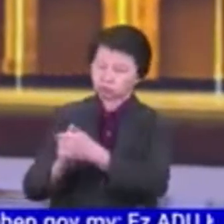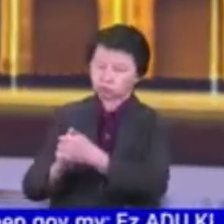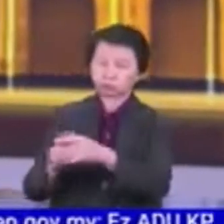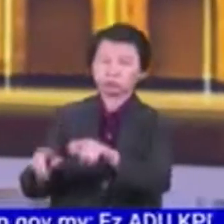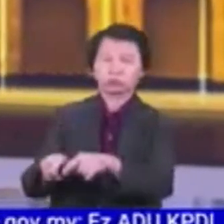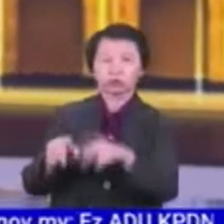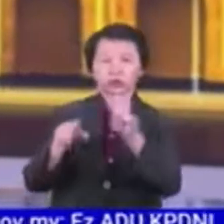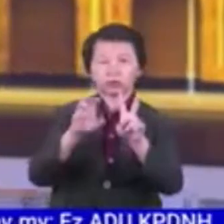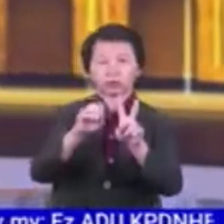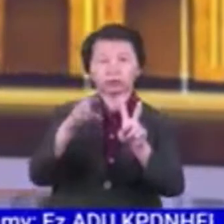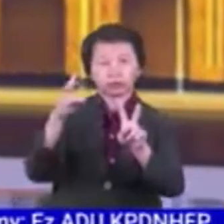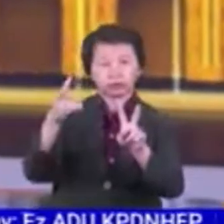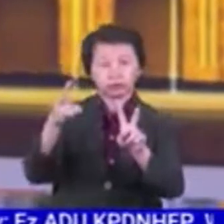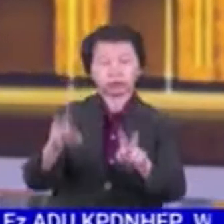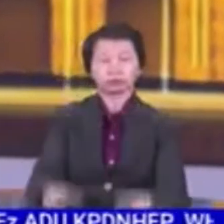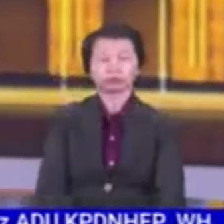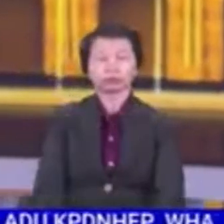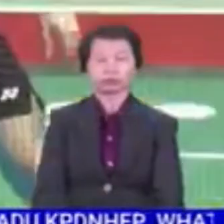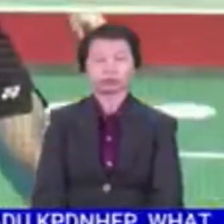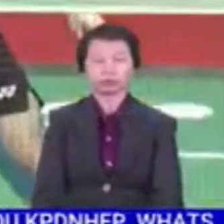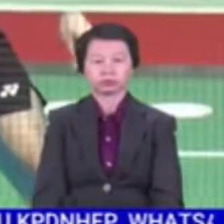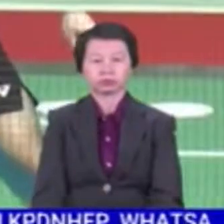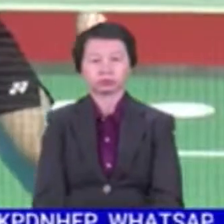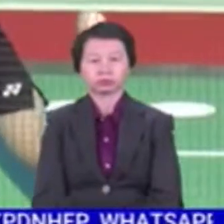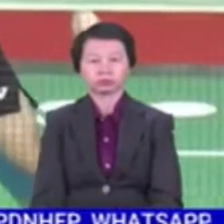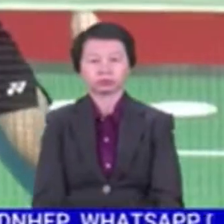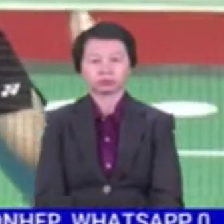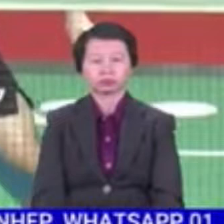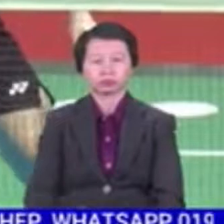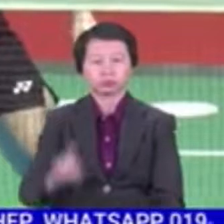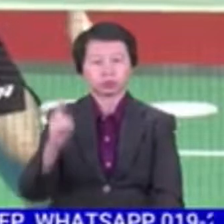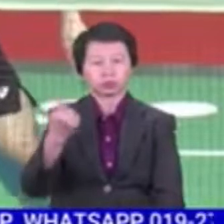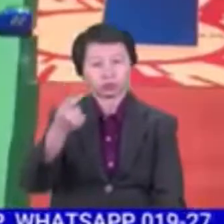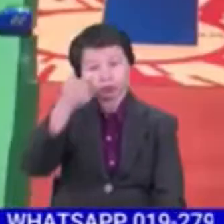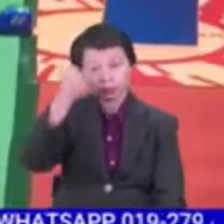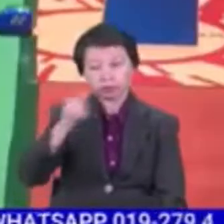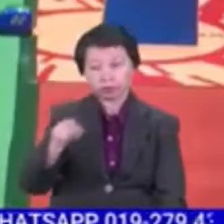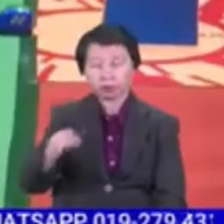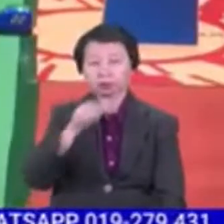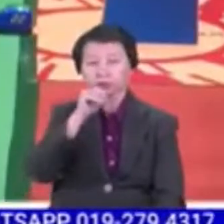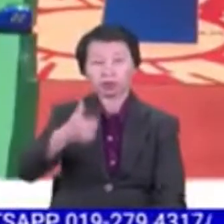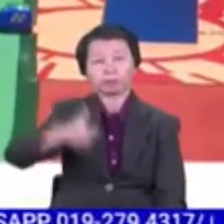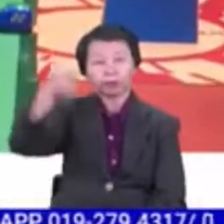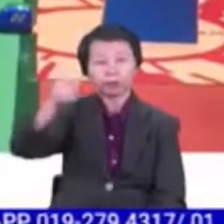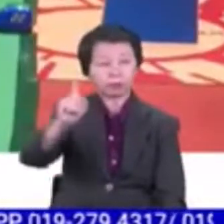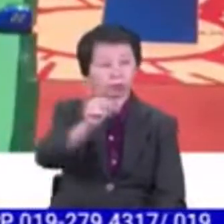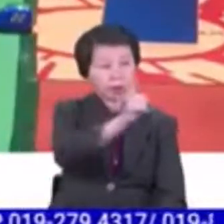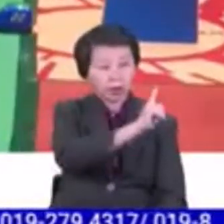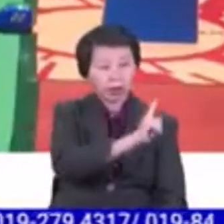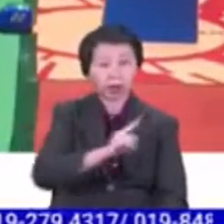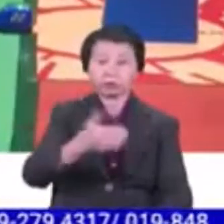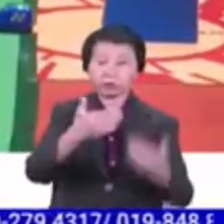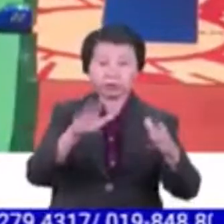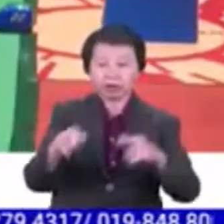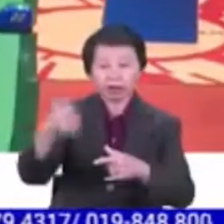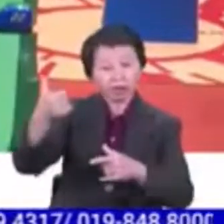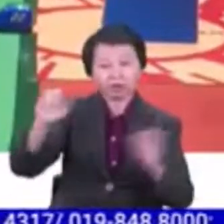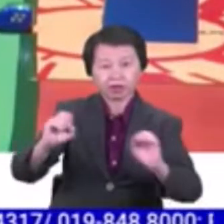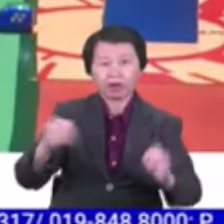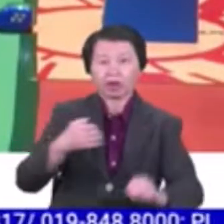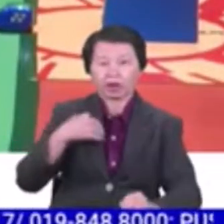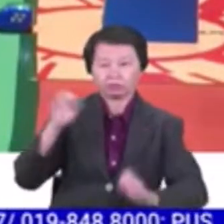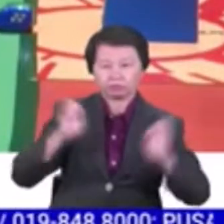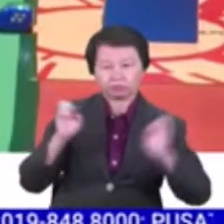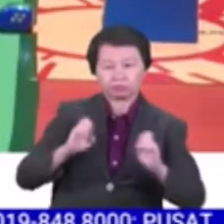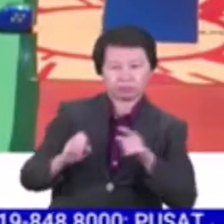pada 2017 jelas beliau hanya disebabkan mereka tak menang mana-mana kejuaraan terbuka ada pihak